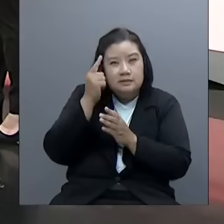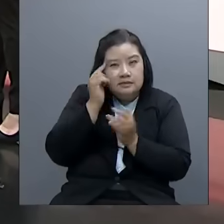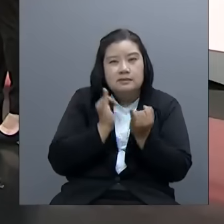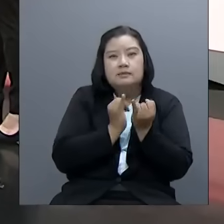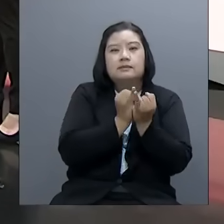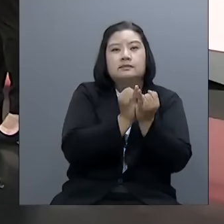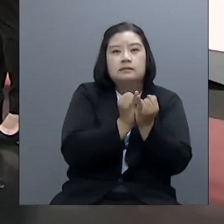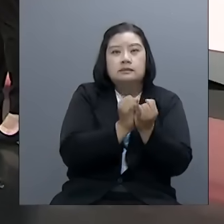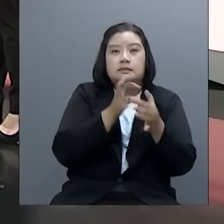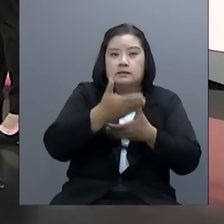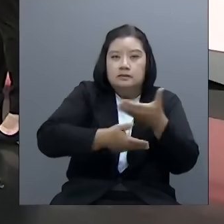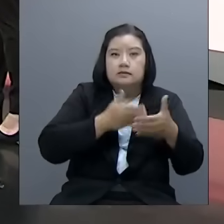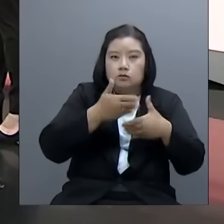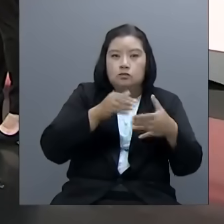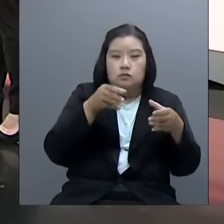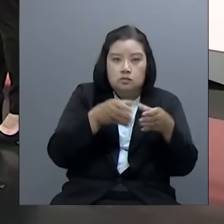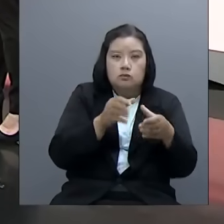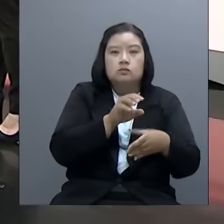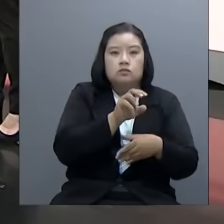อิทธิพลในภูมิภาคตะวันออกกลางแผนที่สหรัฐหลังจากนี้ค่ะ